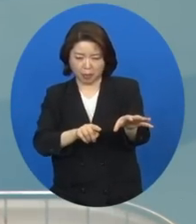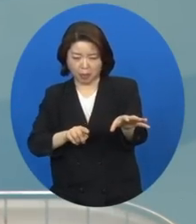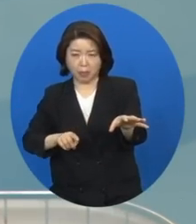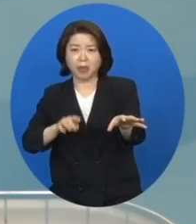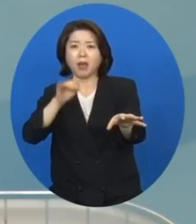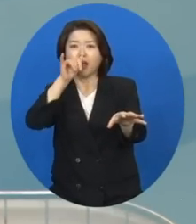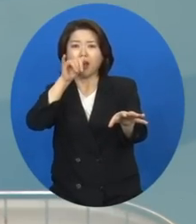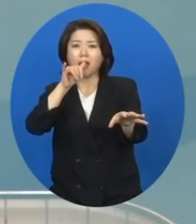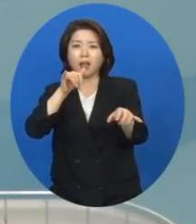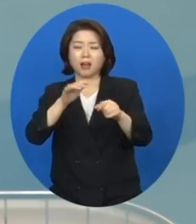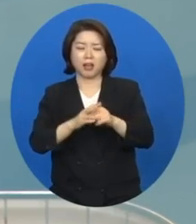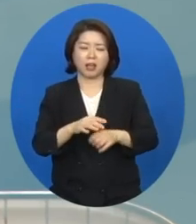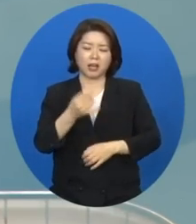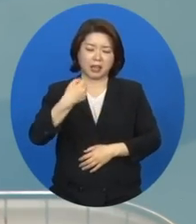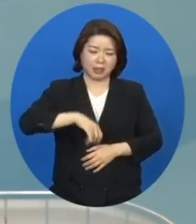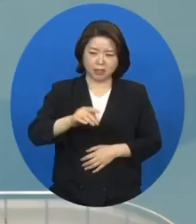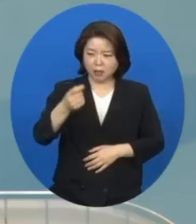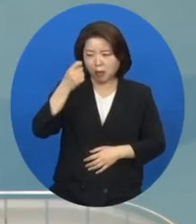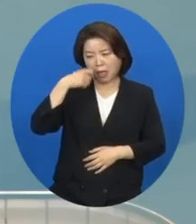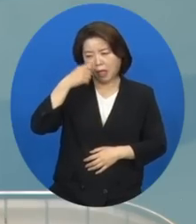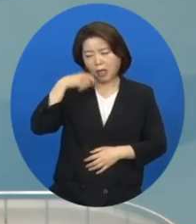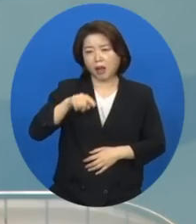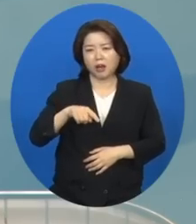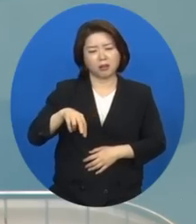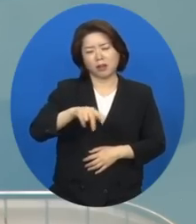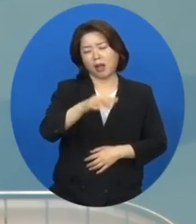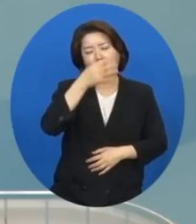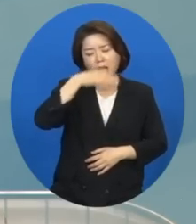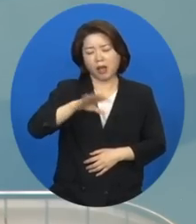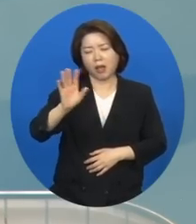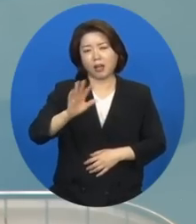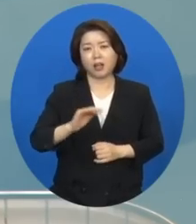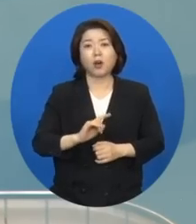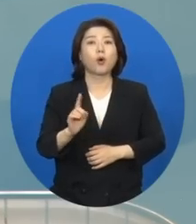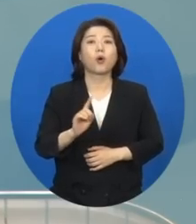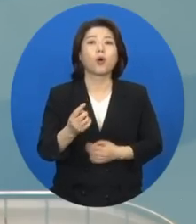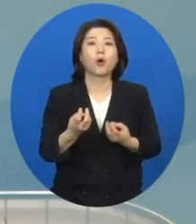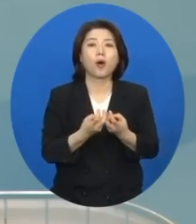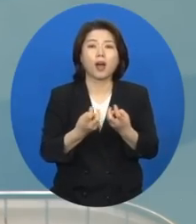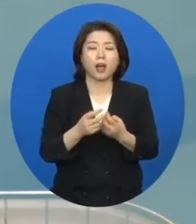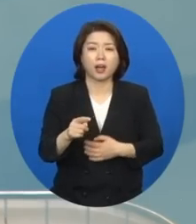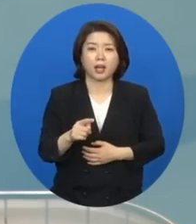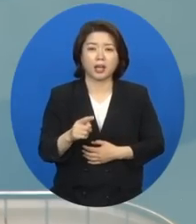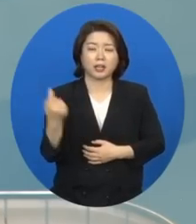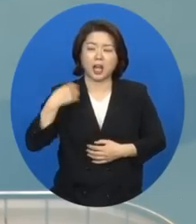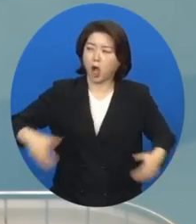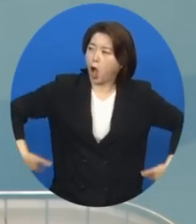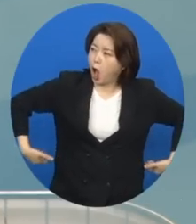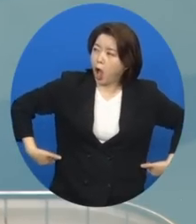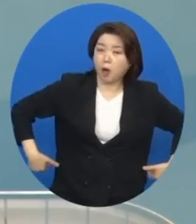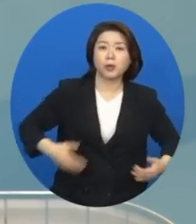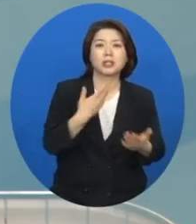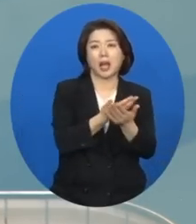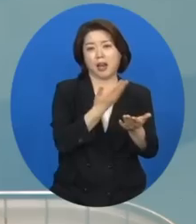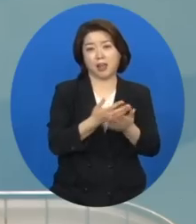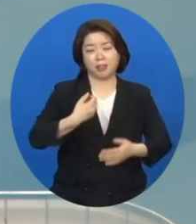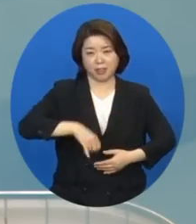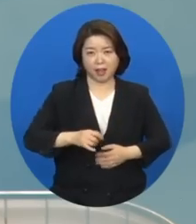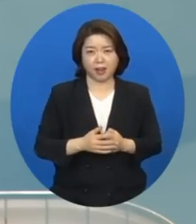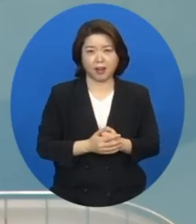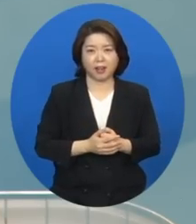거예요. 찡찡대서 더 이상 못 걷겠다는 거예요. 그러니까 뭐 하라는 거예요? 업으라는 거죠. 그때 제